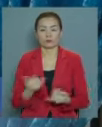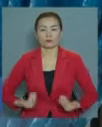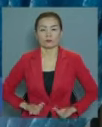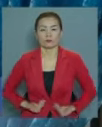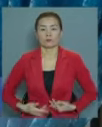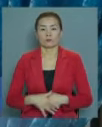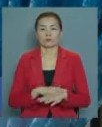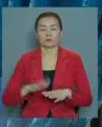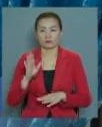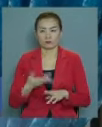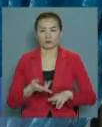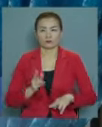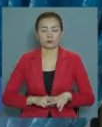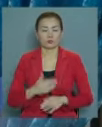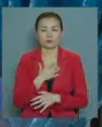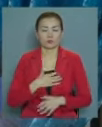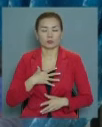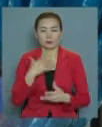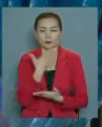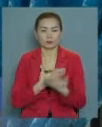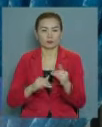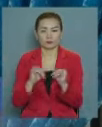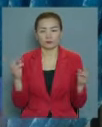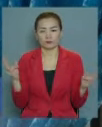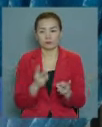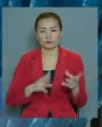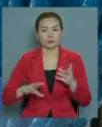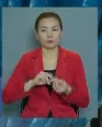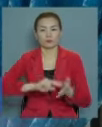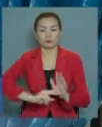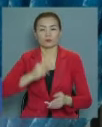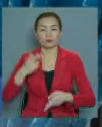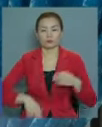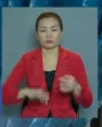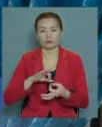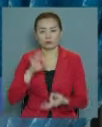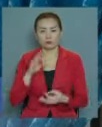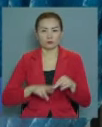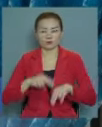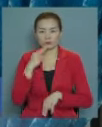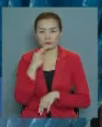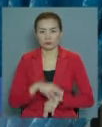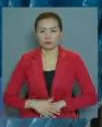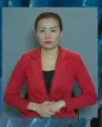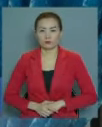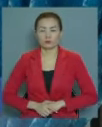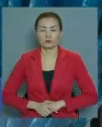местных жителей. Поэтому важно усилить общественный контроль, чтобы все проекты были завершены в срок и построены качественно.